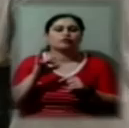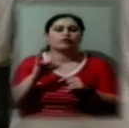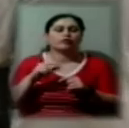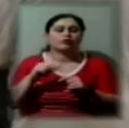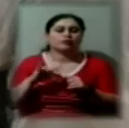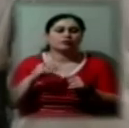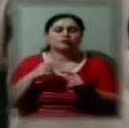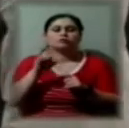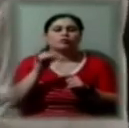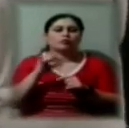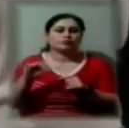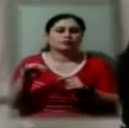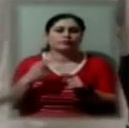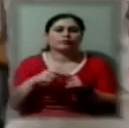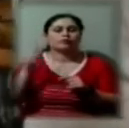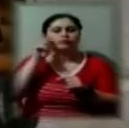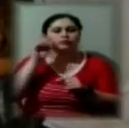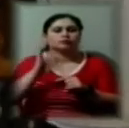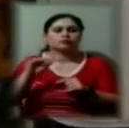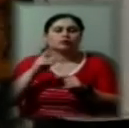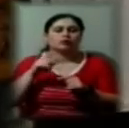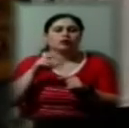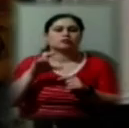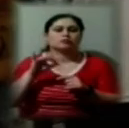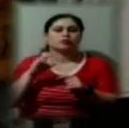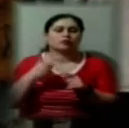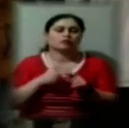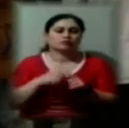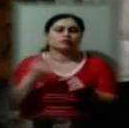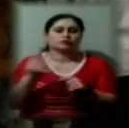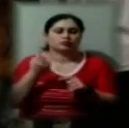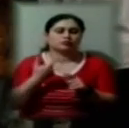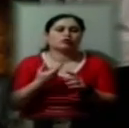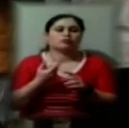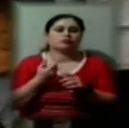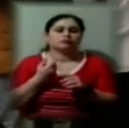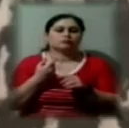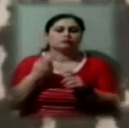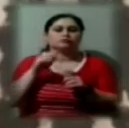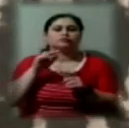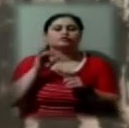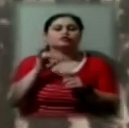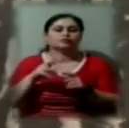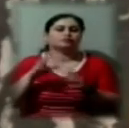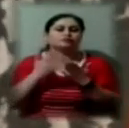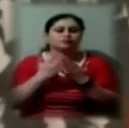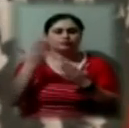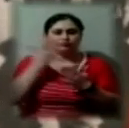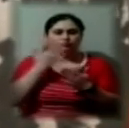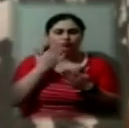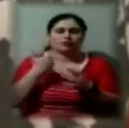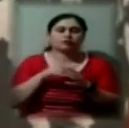зброя. Вивчати історію саме на експонатах – це значно цікавіше, ніж у підручнику. Екскурсія була